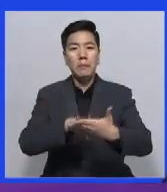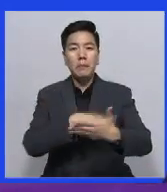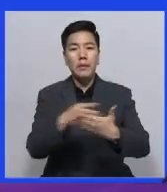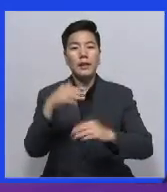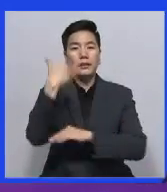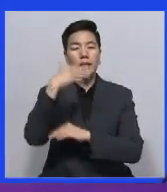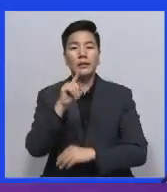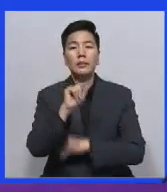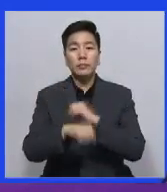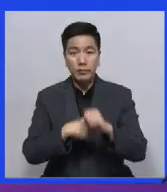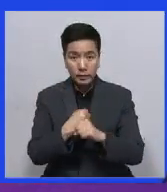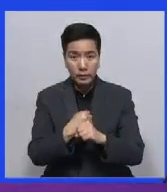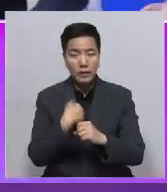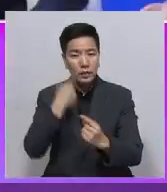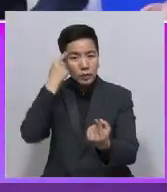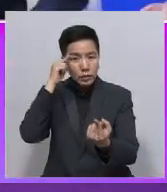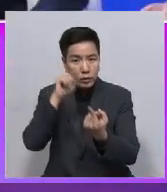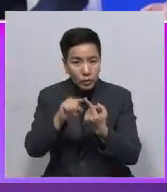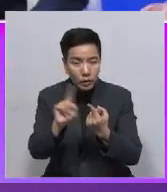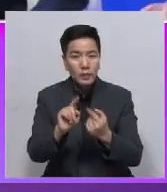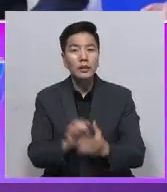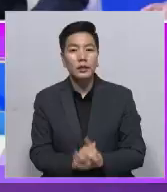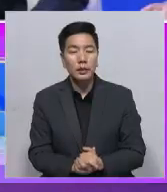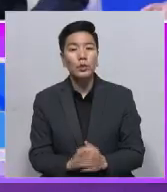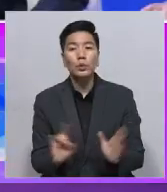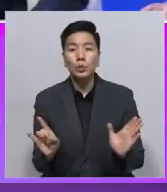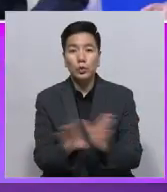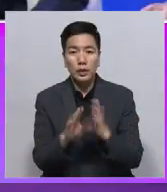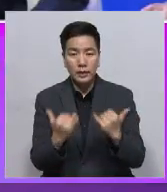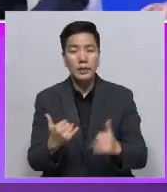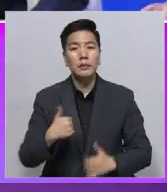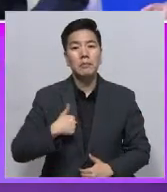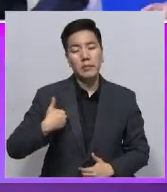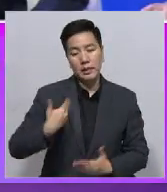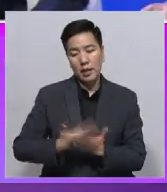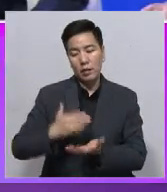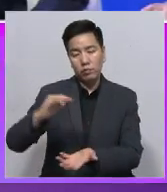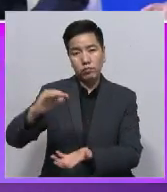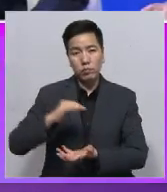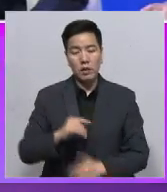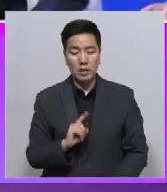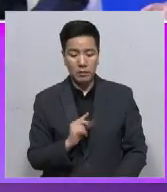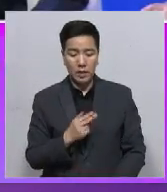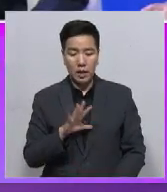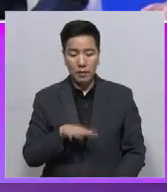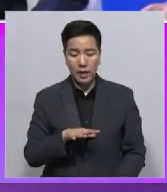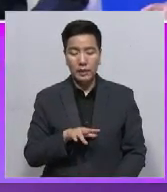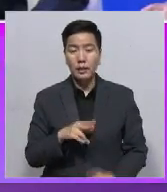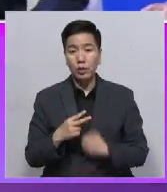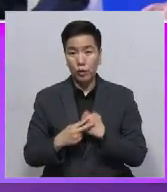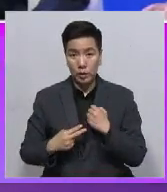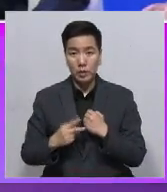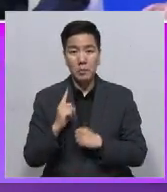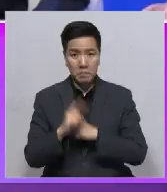สตร์ชาติ20ปีนะครับเราตั้งเป้าไว้ว่าในท้ายที่สุดเนี่ยเราจะมีรายได้ประมาณ 15,000 เหรียญ US ดอลล